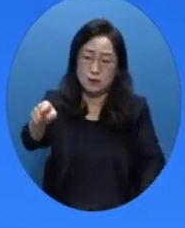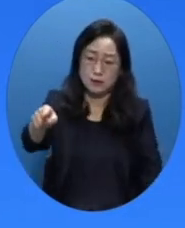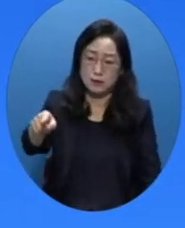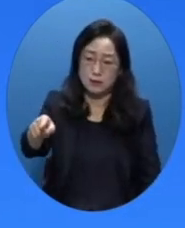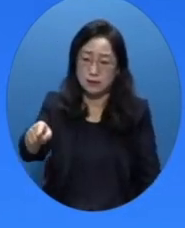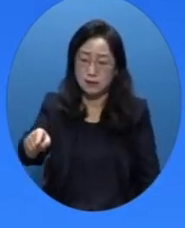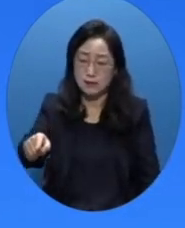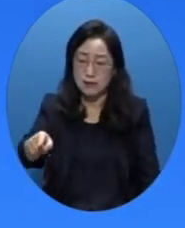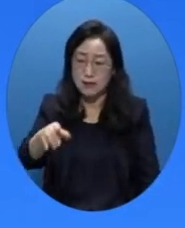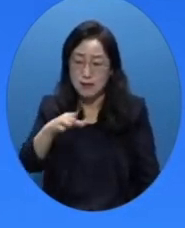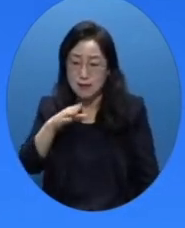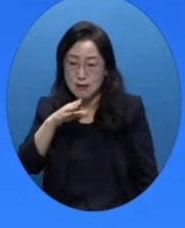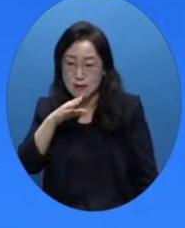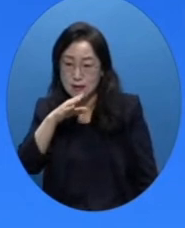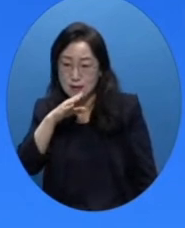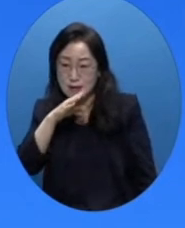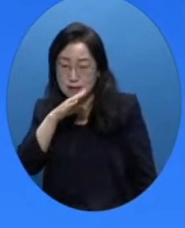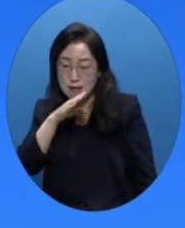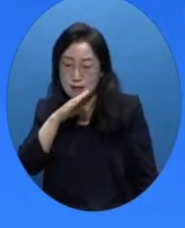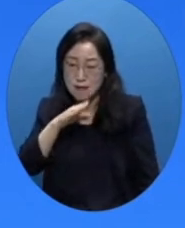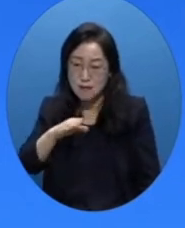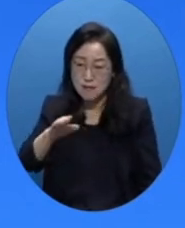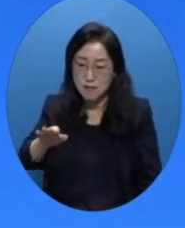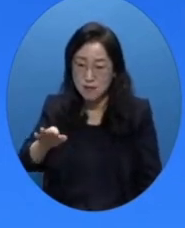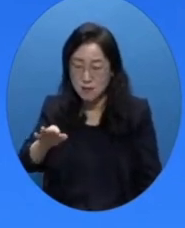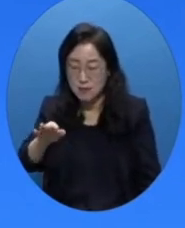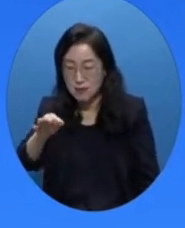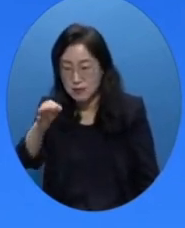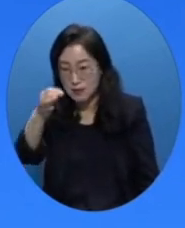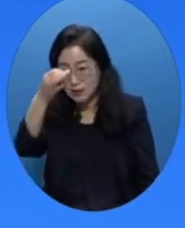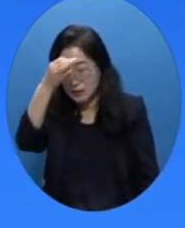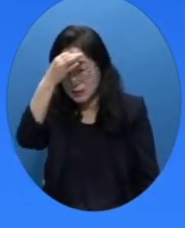왕국을 쳐들어왔습니다. 그리고